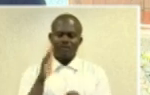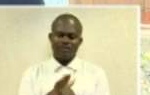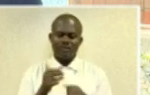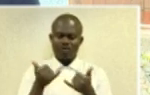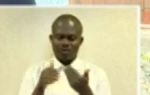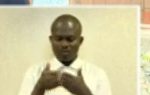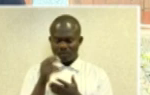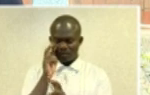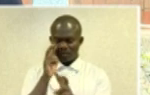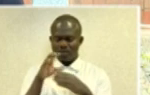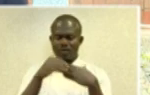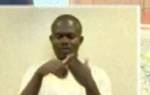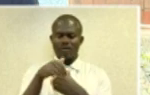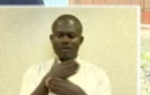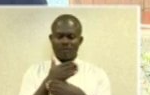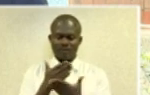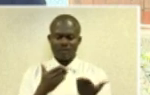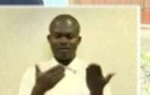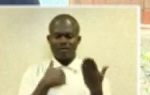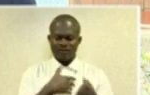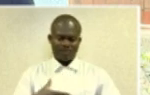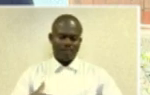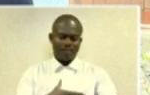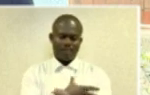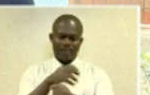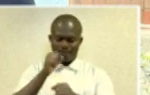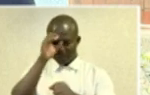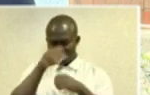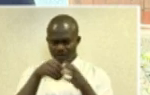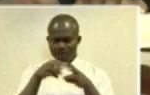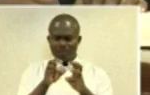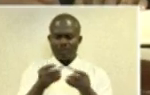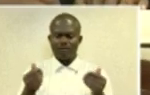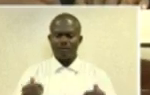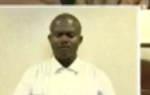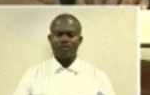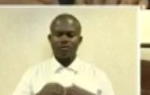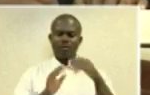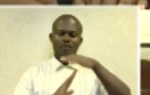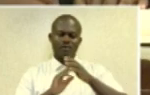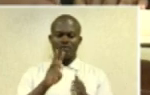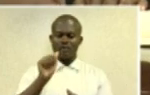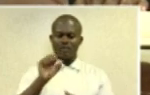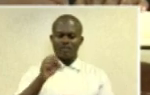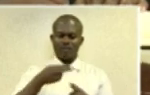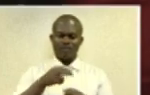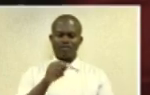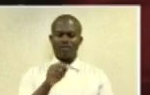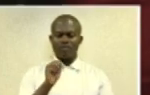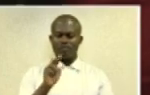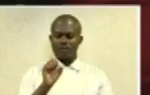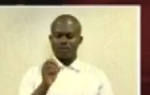ubona ubuyobozi bwa ministeri bufite imbaraga zo kuba bashaka uburyo byakemuka. Umuyobozi mukuru wa WASAC Engineer Muzora